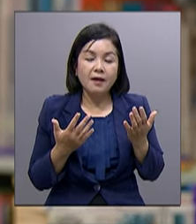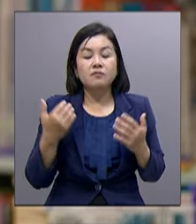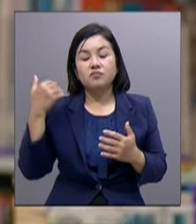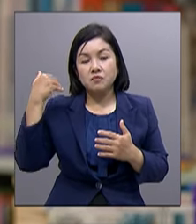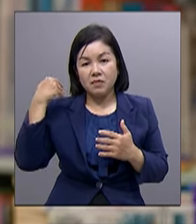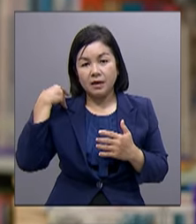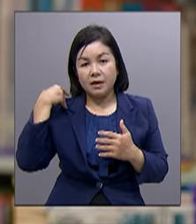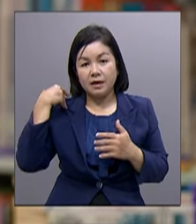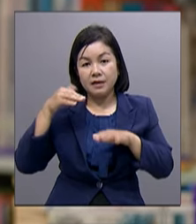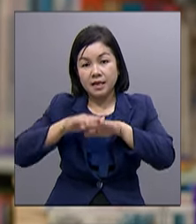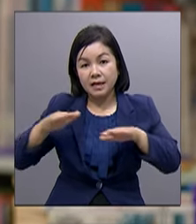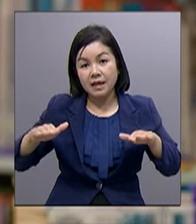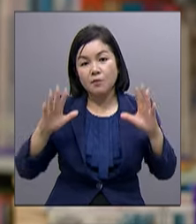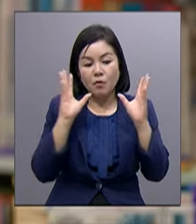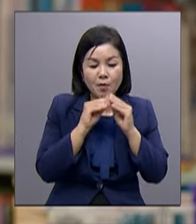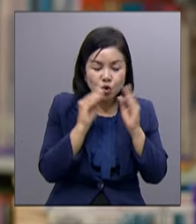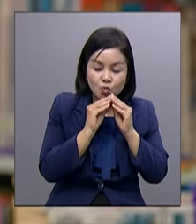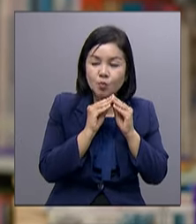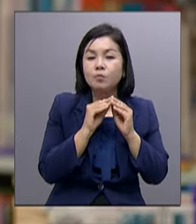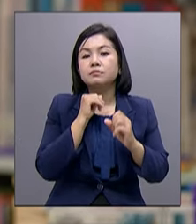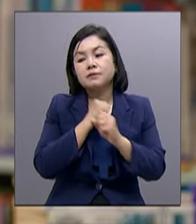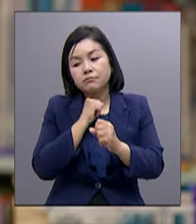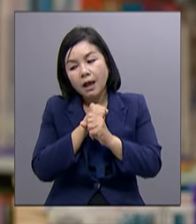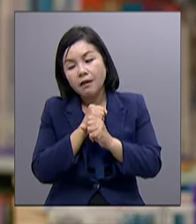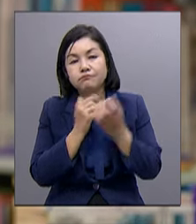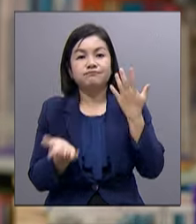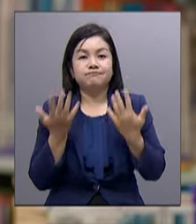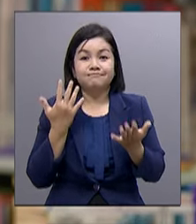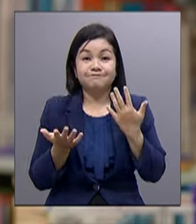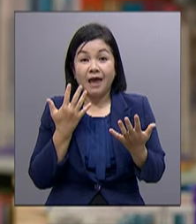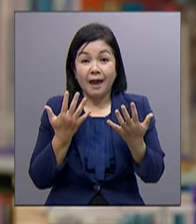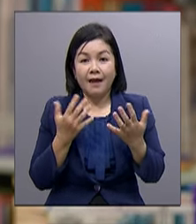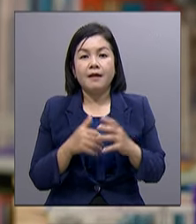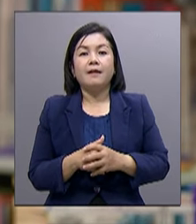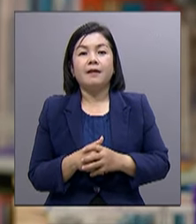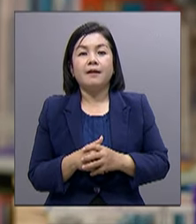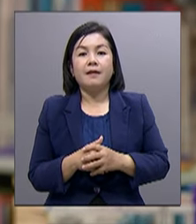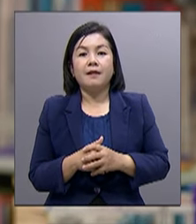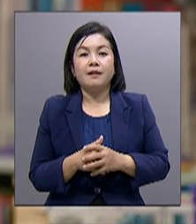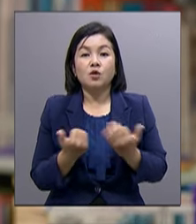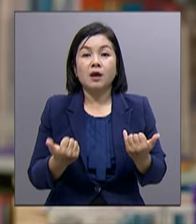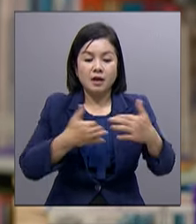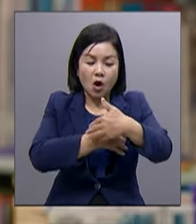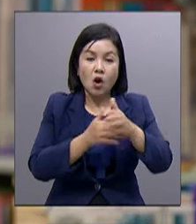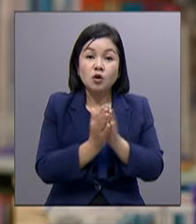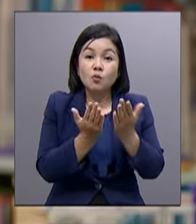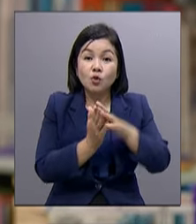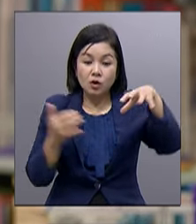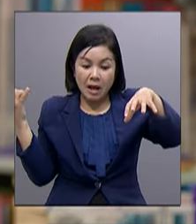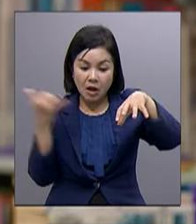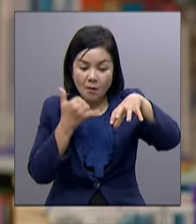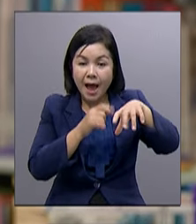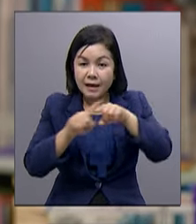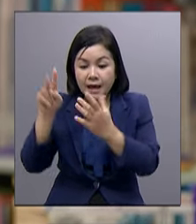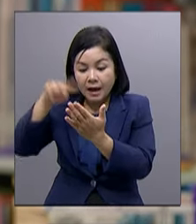าประชุมงานหรือทำงานอะไรอย่างเงี้ยทำให้ห้องสมุดเราเนี่ยเป็นได้มากกว่าการ